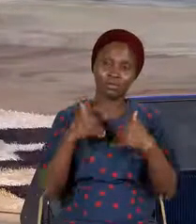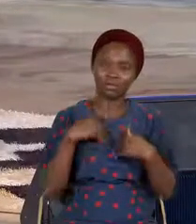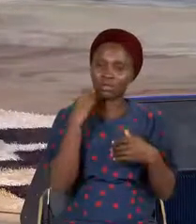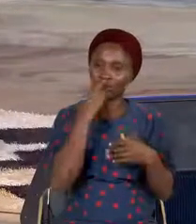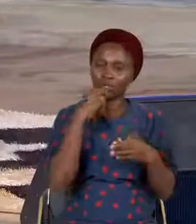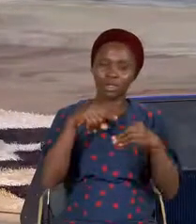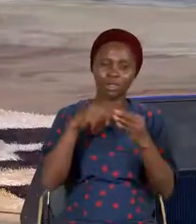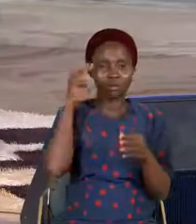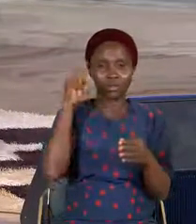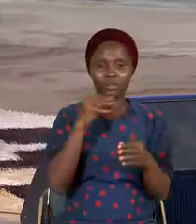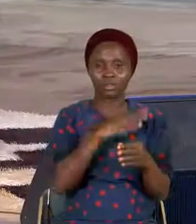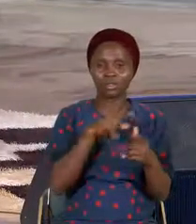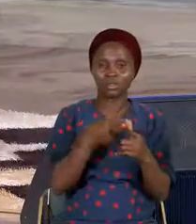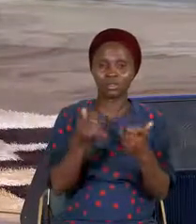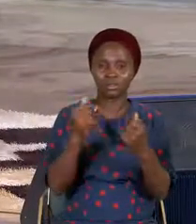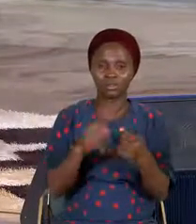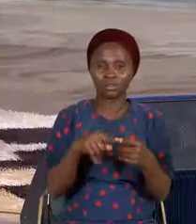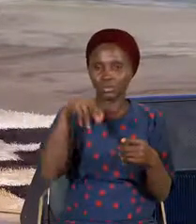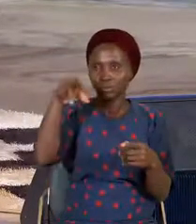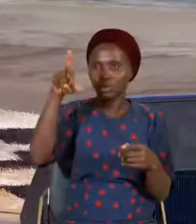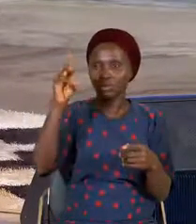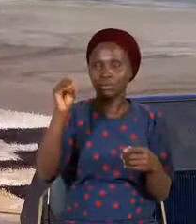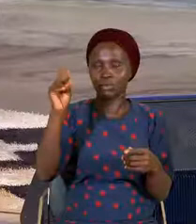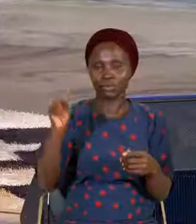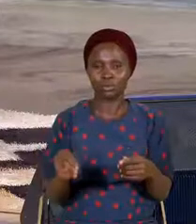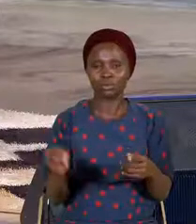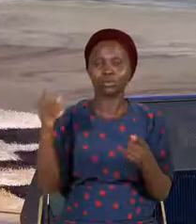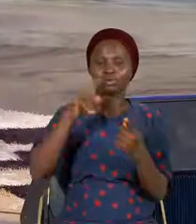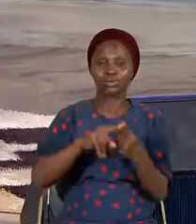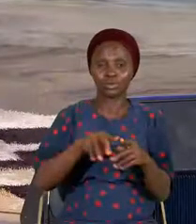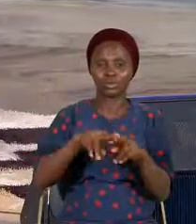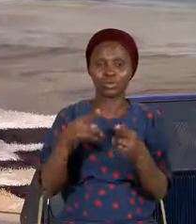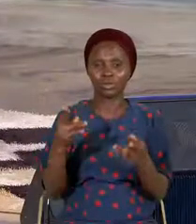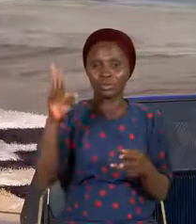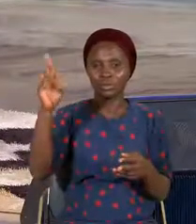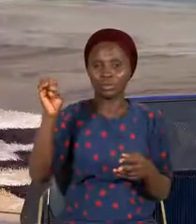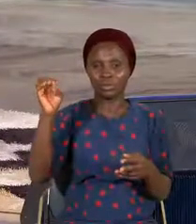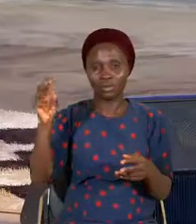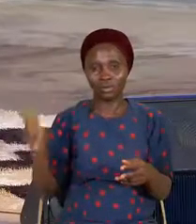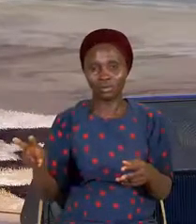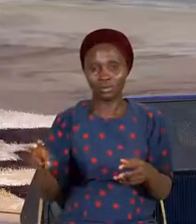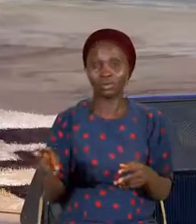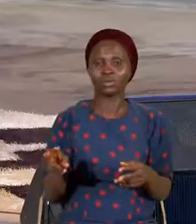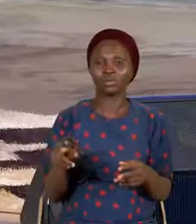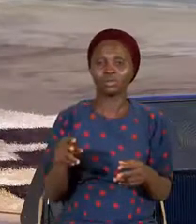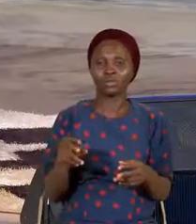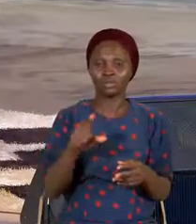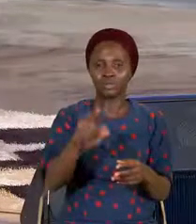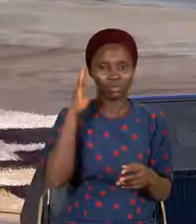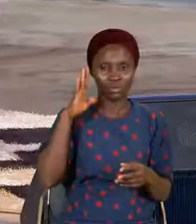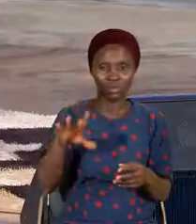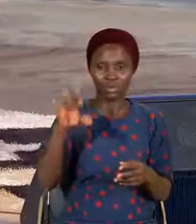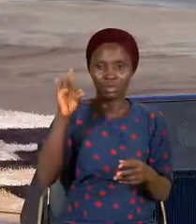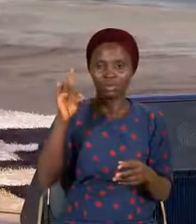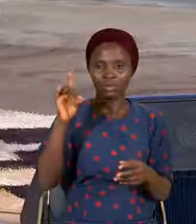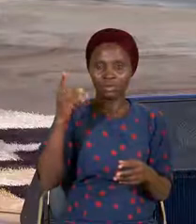dit le concernant. Vous venez maintenant dans Éphésiens, dans Romains, juste à travers toute l'Apocalypse. Tout l'Apocalypse,